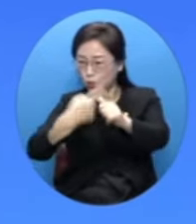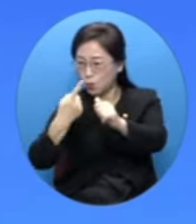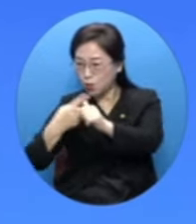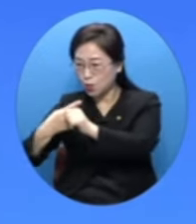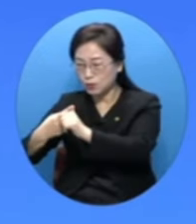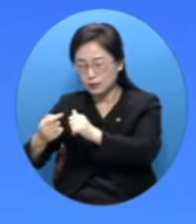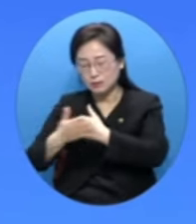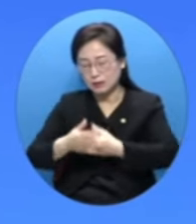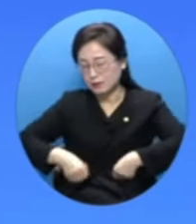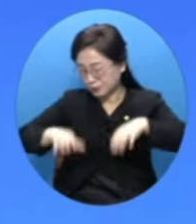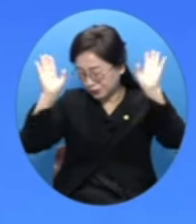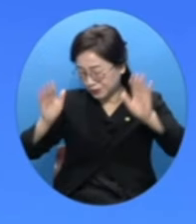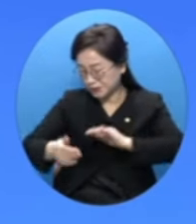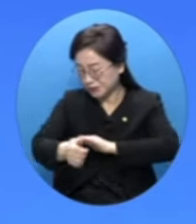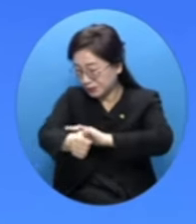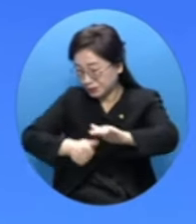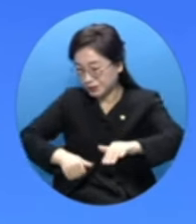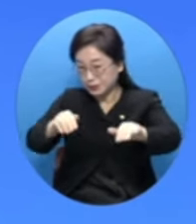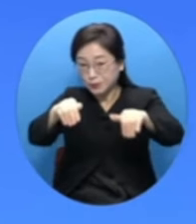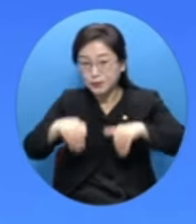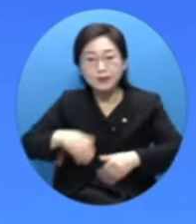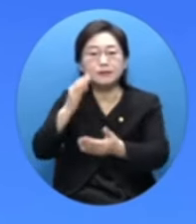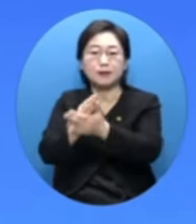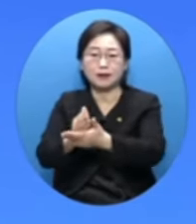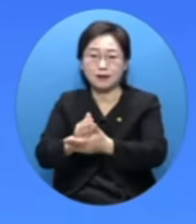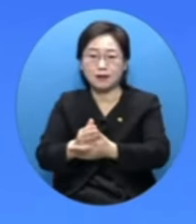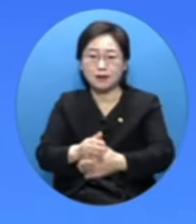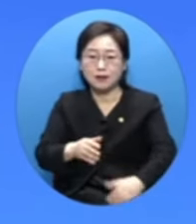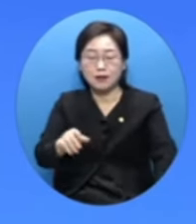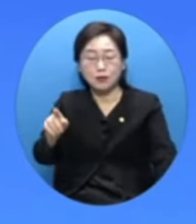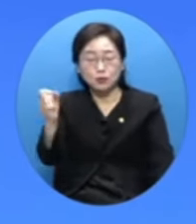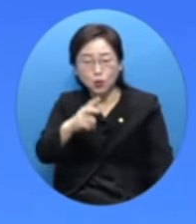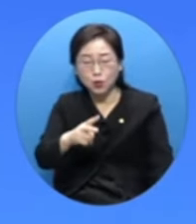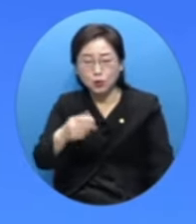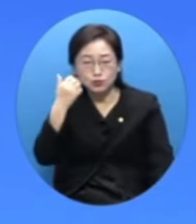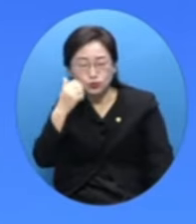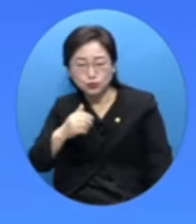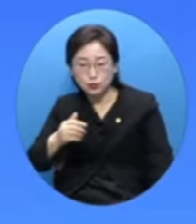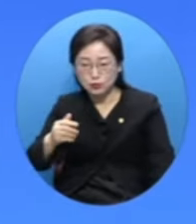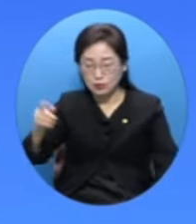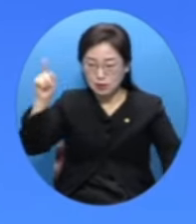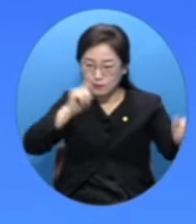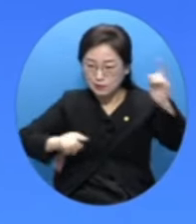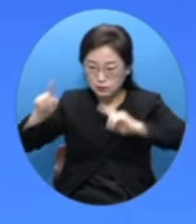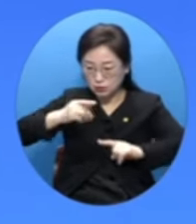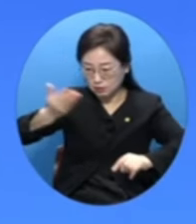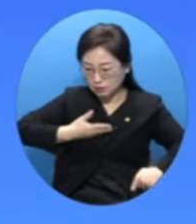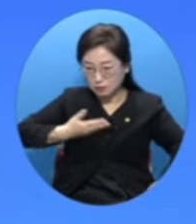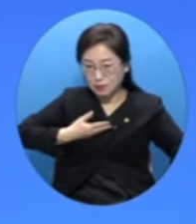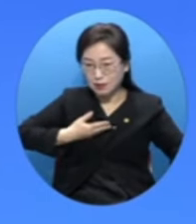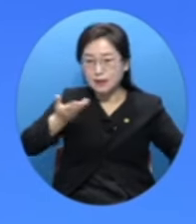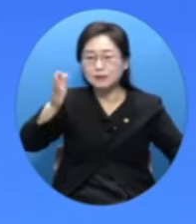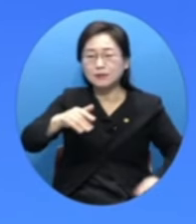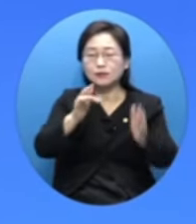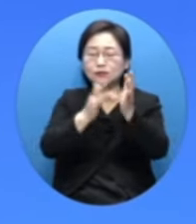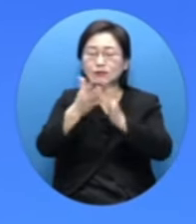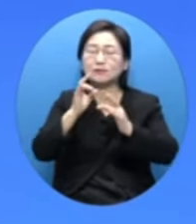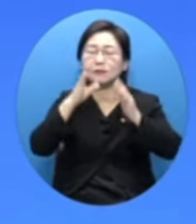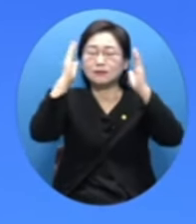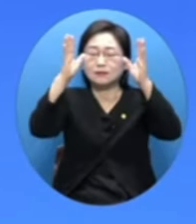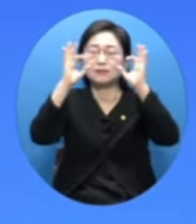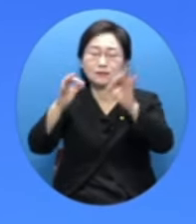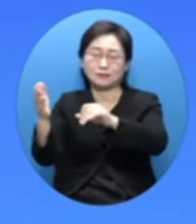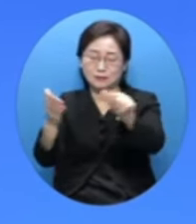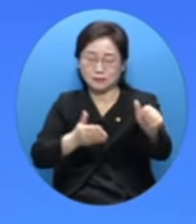뒤로 물러가고 또 먼저 믿은 사람 때문에 상처받는 일이 있는데 그때도 여러분 주님만 바라보시기 바랍니다. 다 우리의